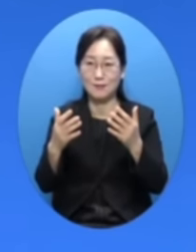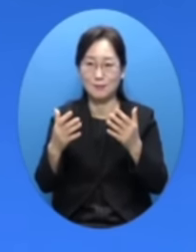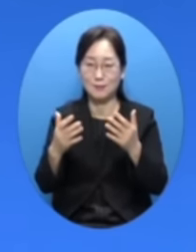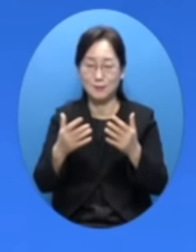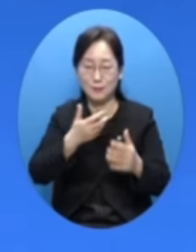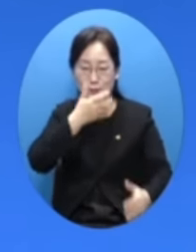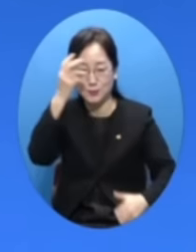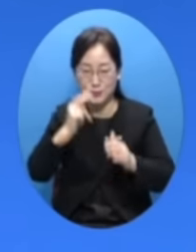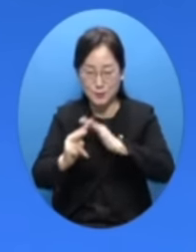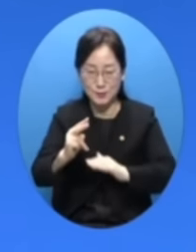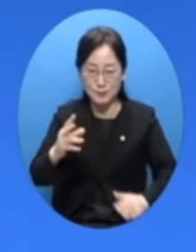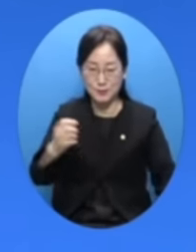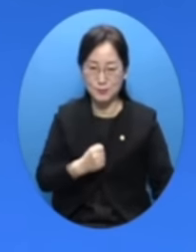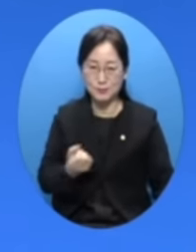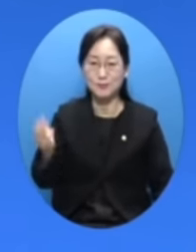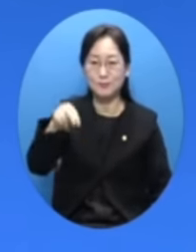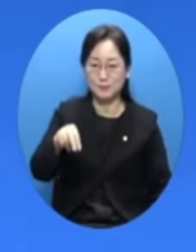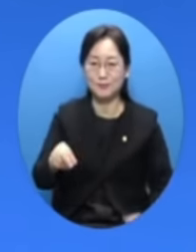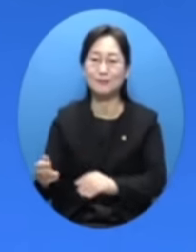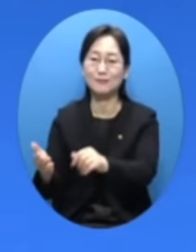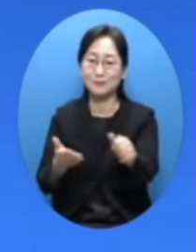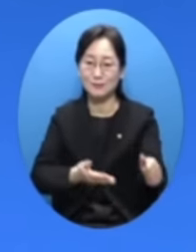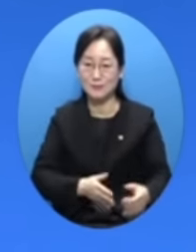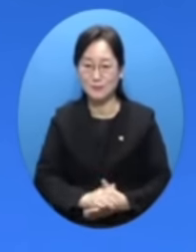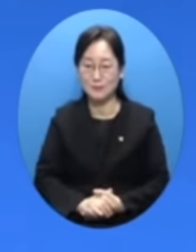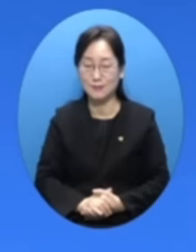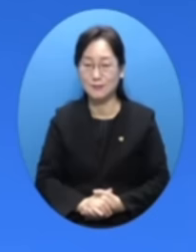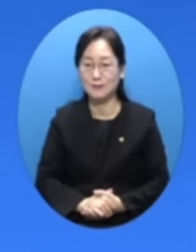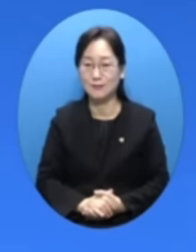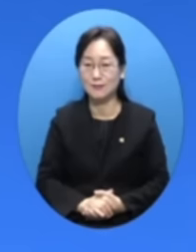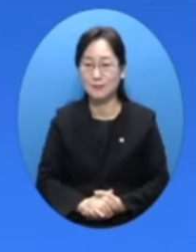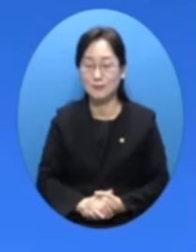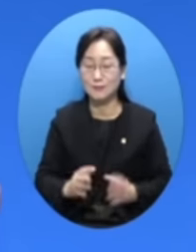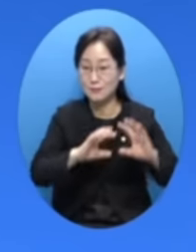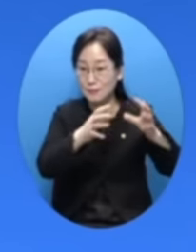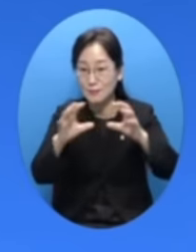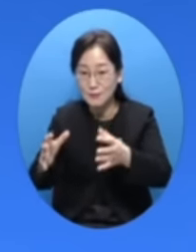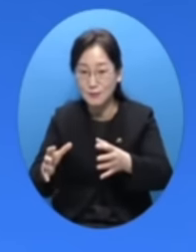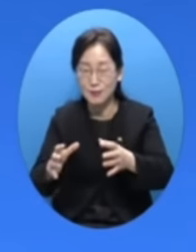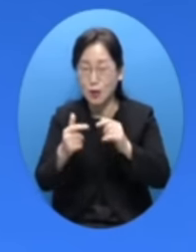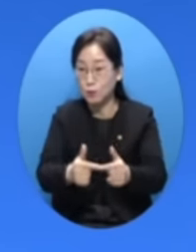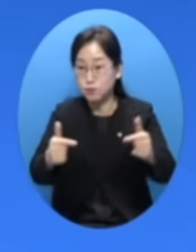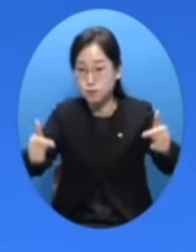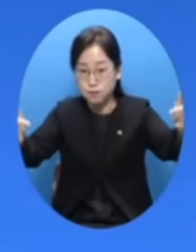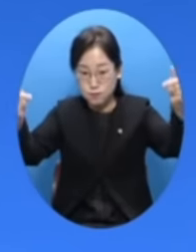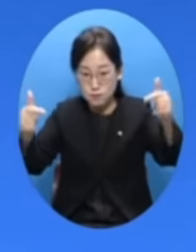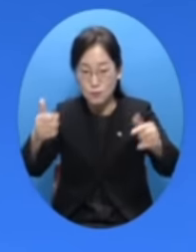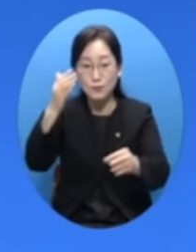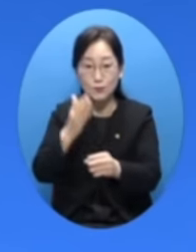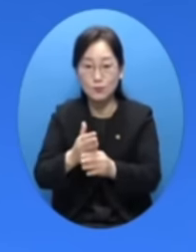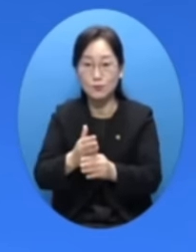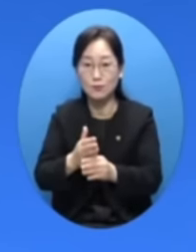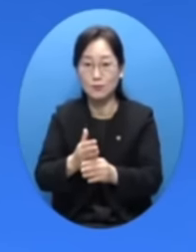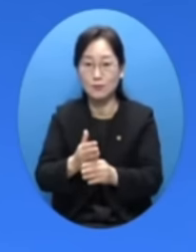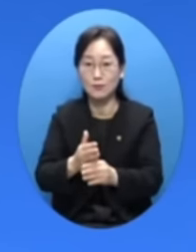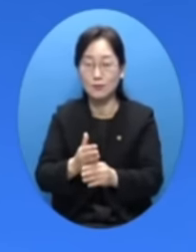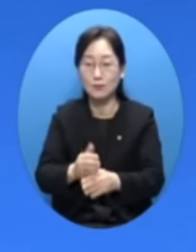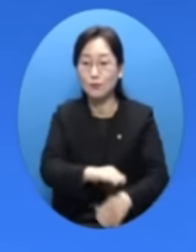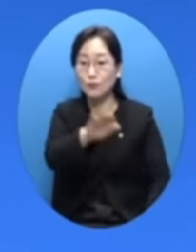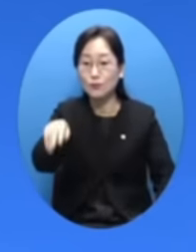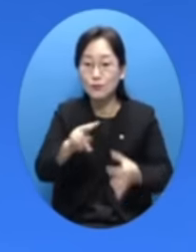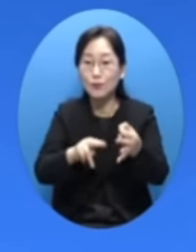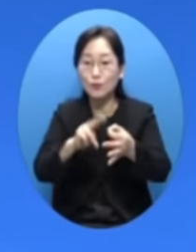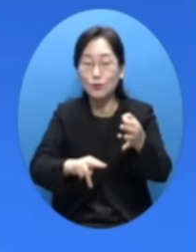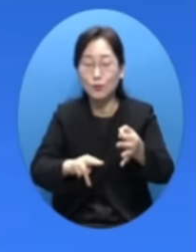꿈과 비전으로 붙잡고 일어나야 되는 것입니다. 전 세계적으로 막 부흥의 역사가 일어나고 있는데 우리가 지금